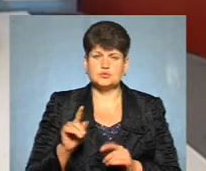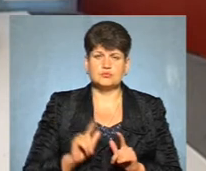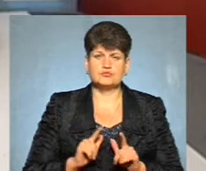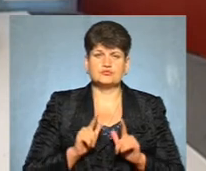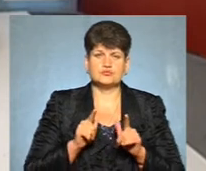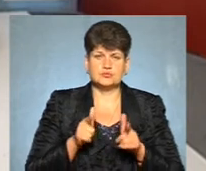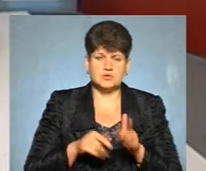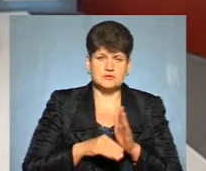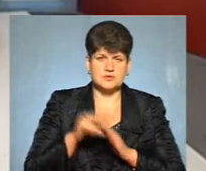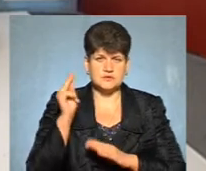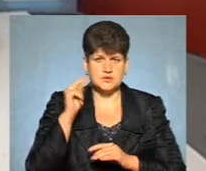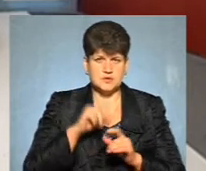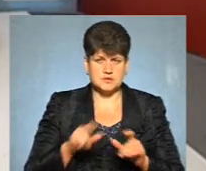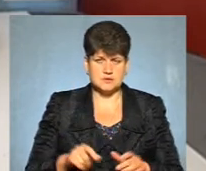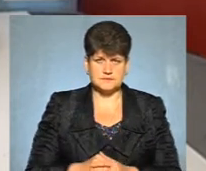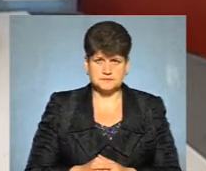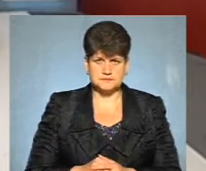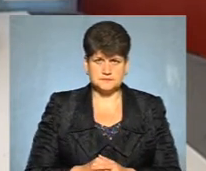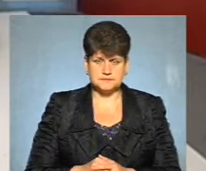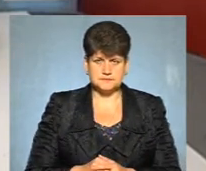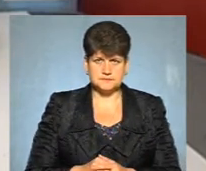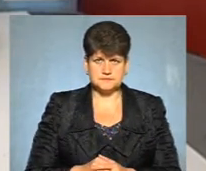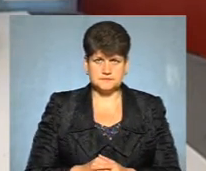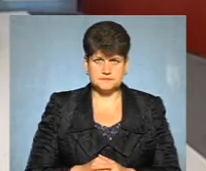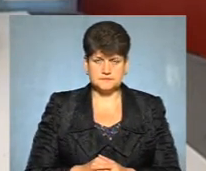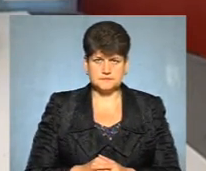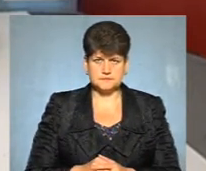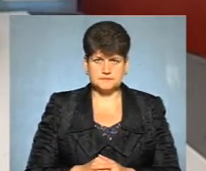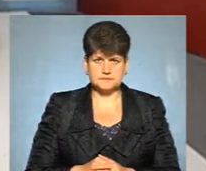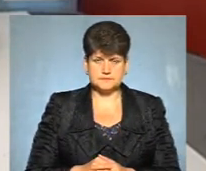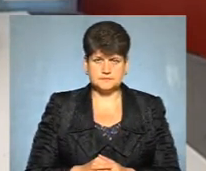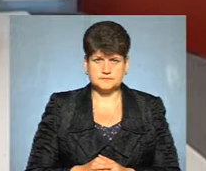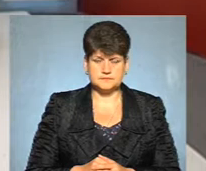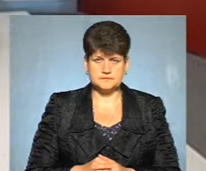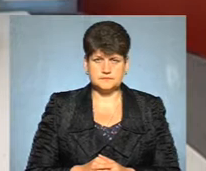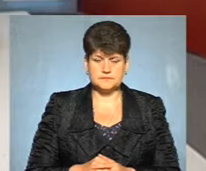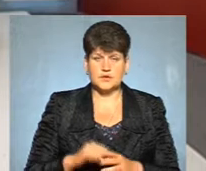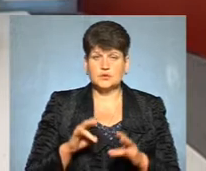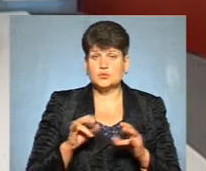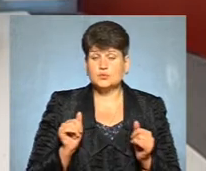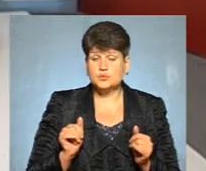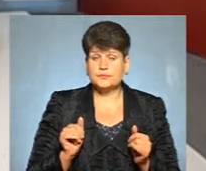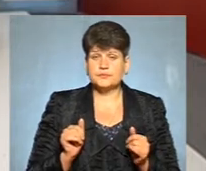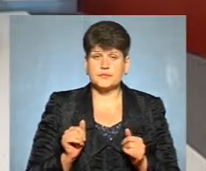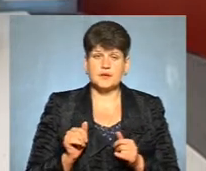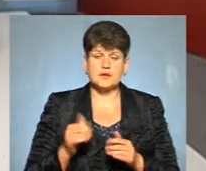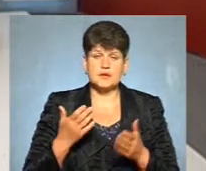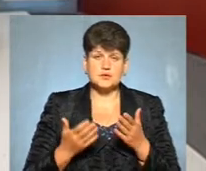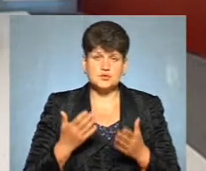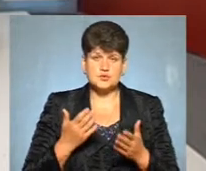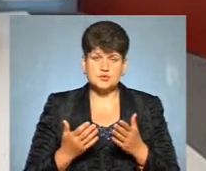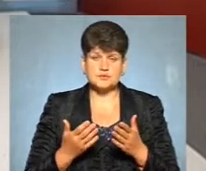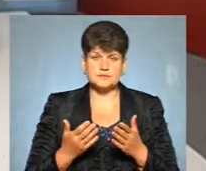вищого навчального закладу? Ну, власне, якщо коментувати